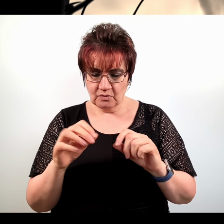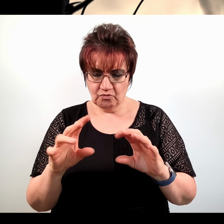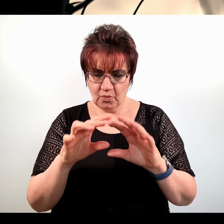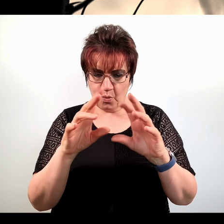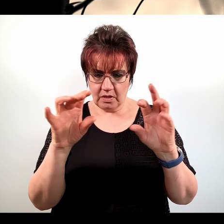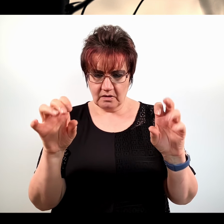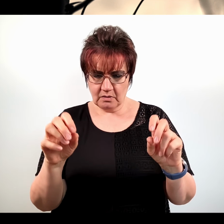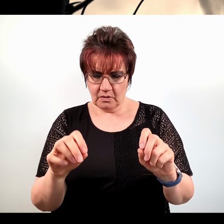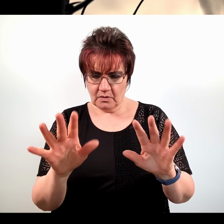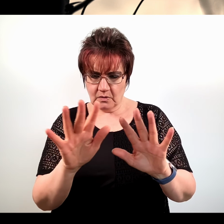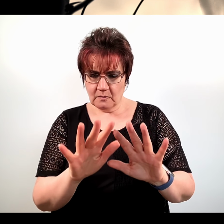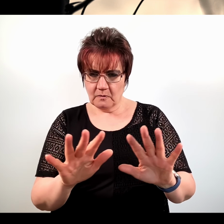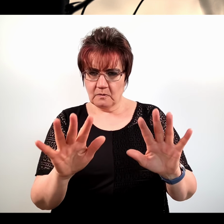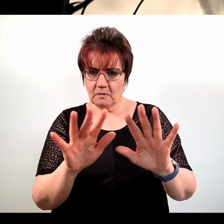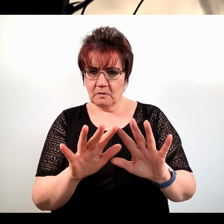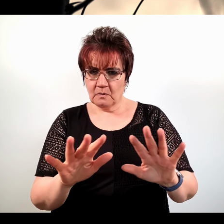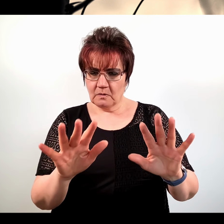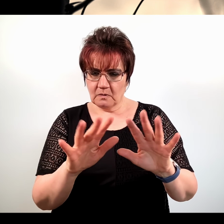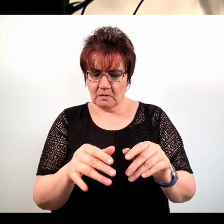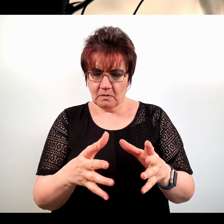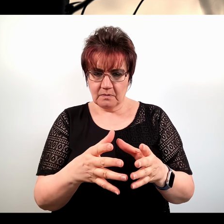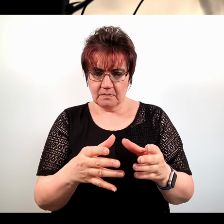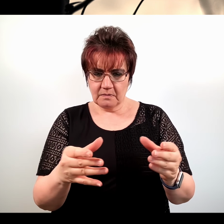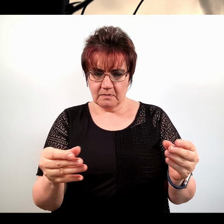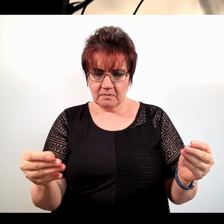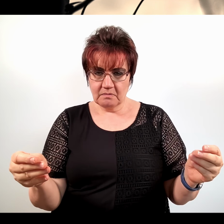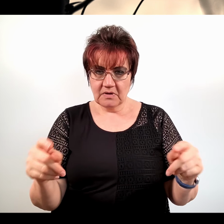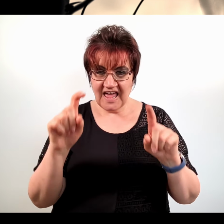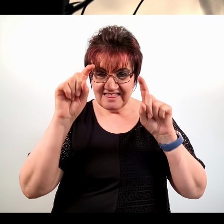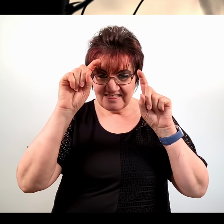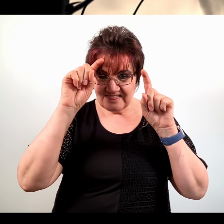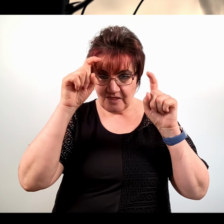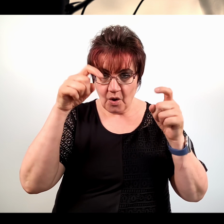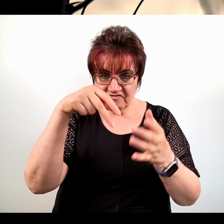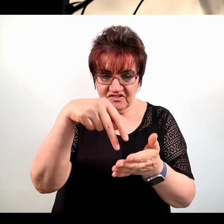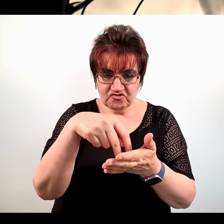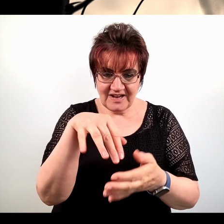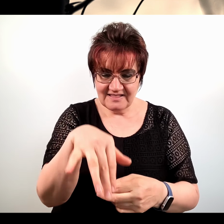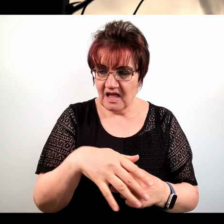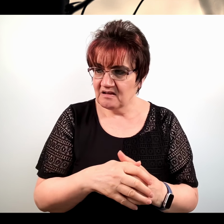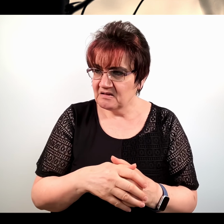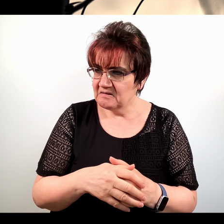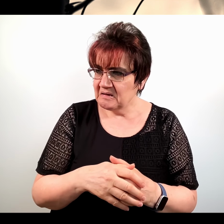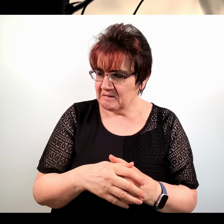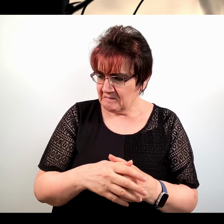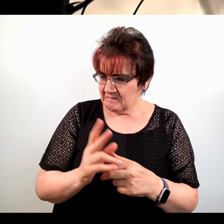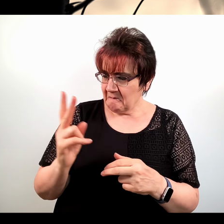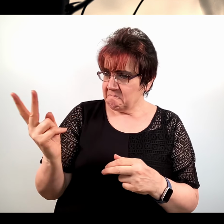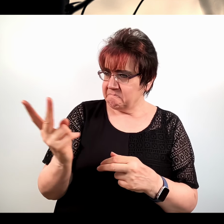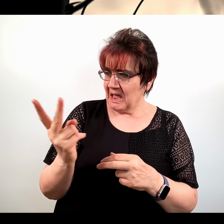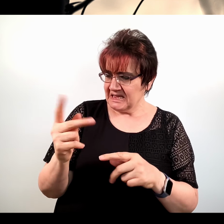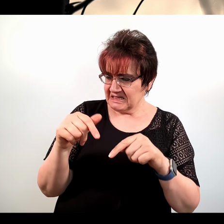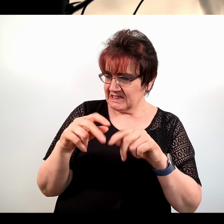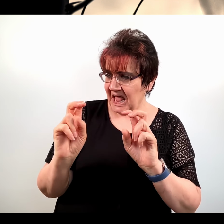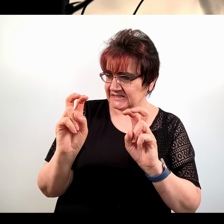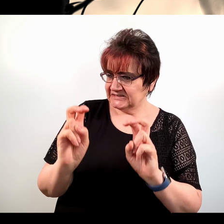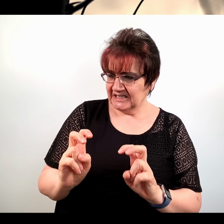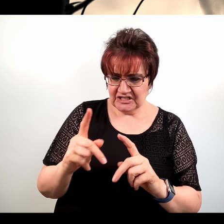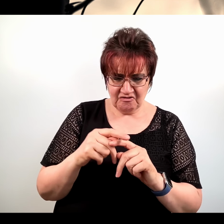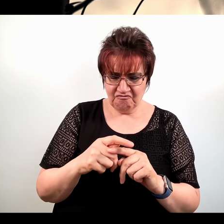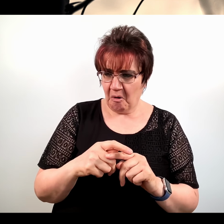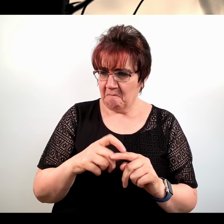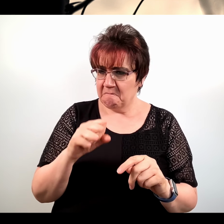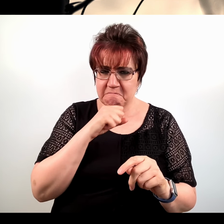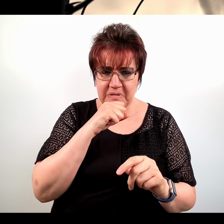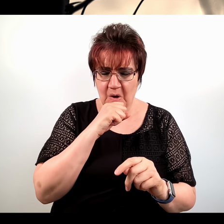Als sich die Wolke verzogen hat, stand der Teufel vor ihnen und rief, »Was sitzt ihr da auf dem